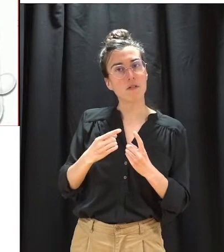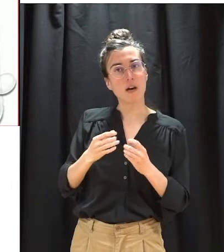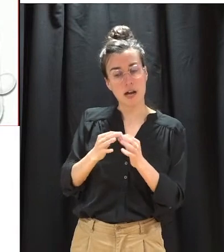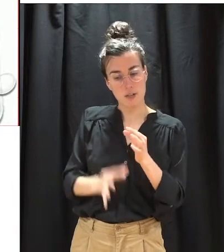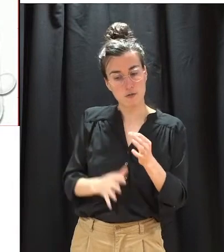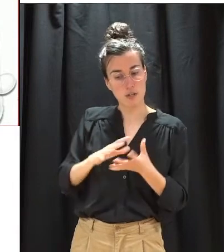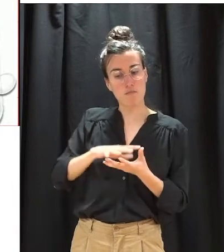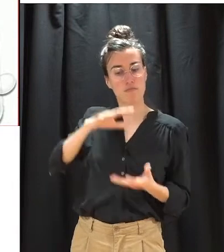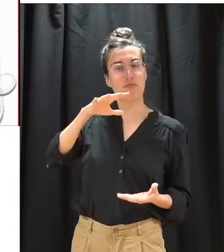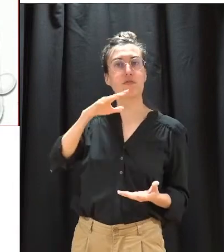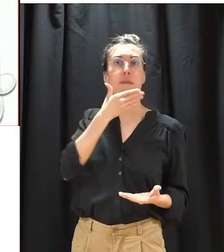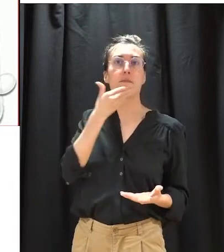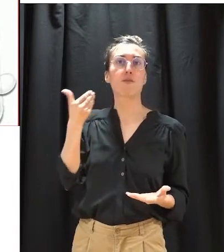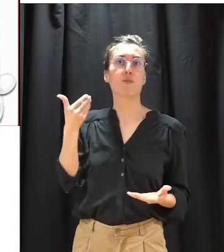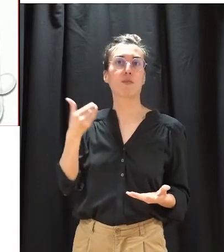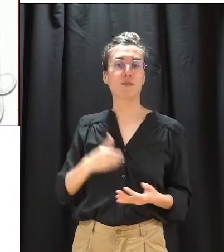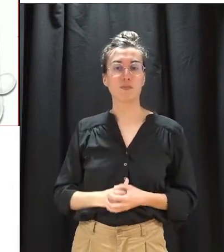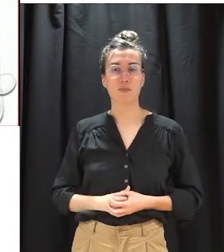mémoire de travail.